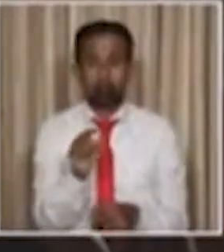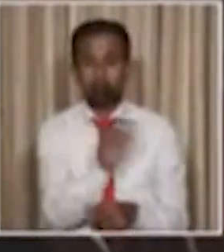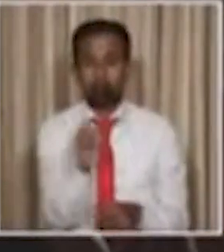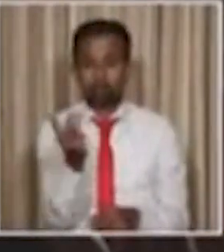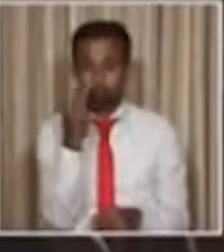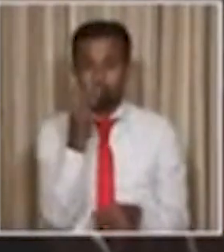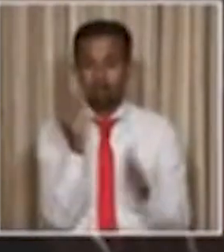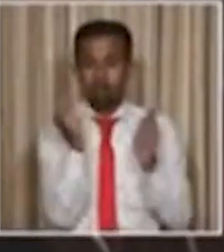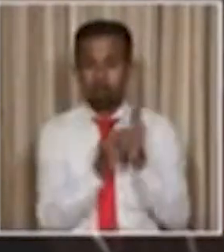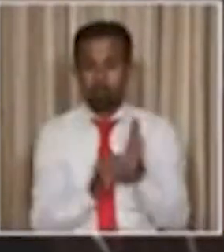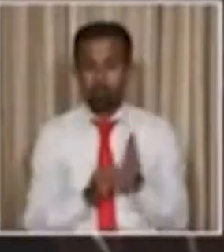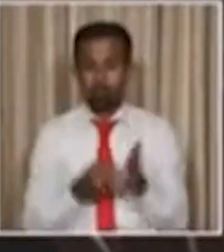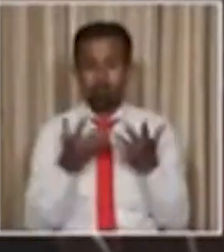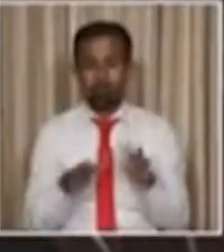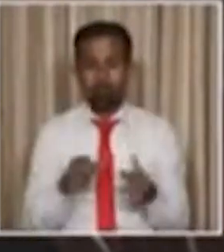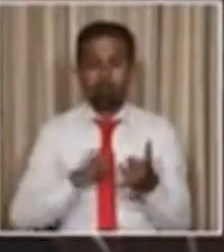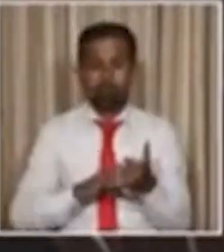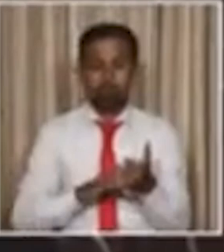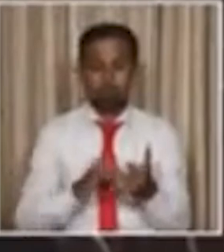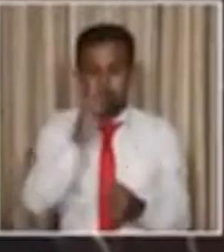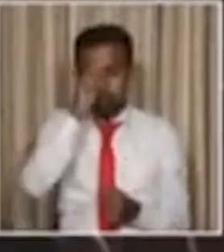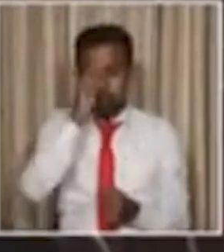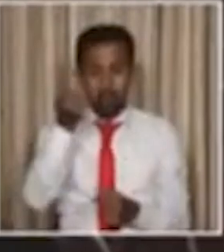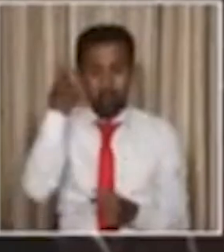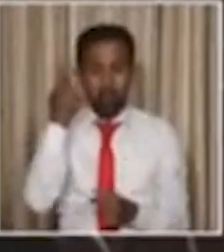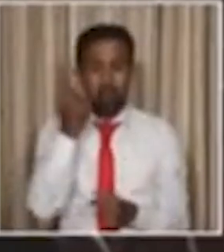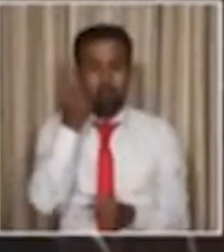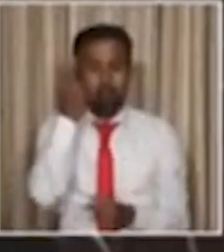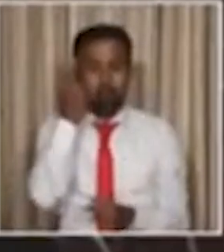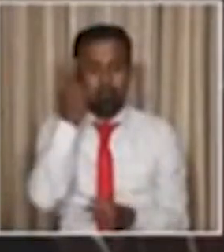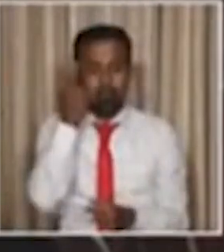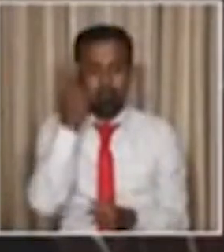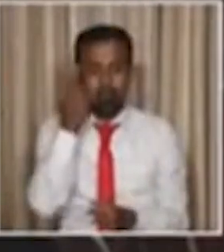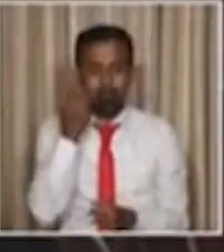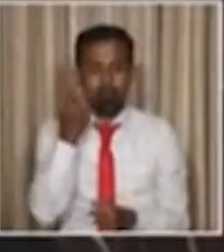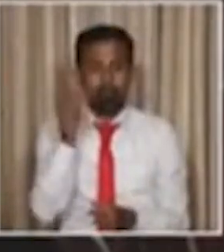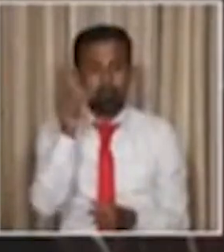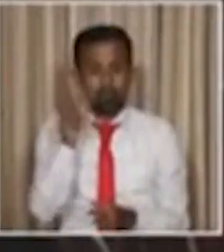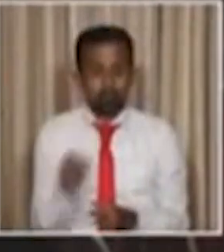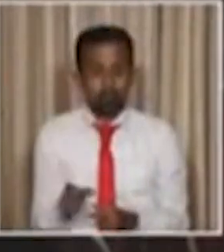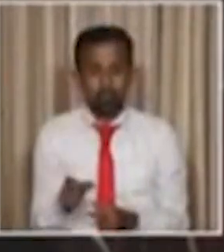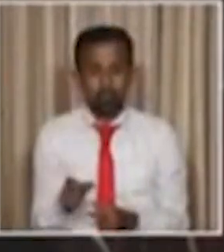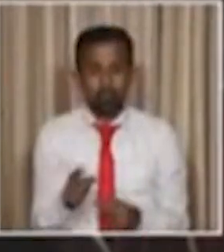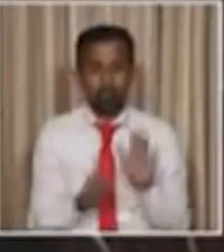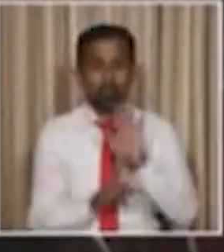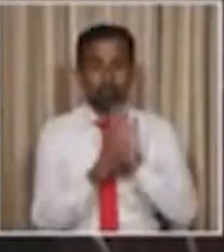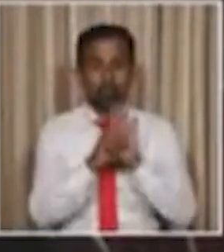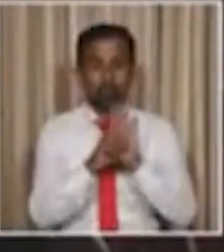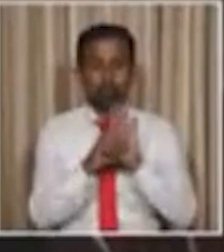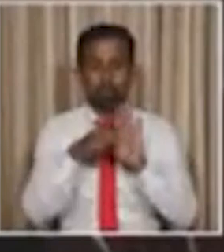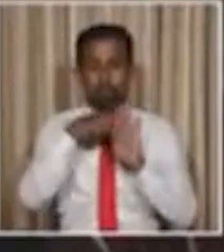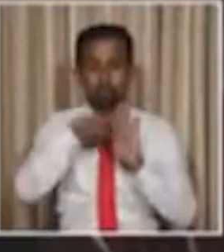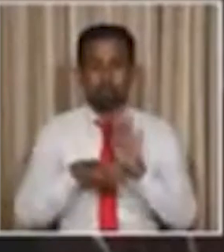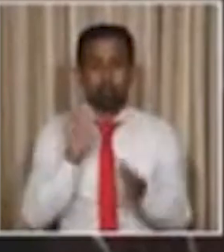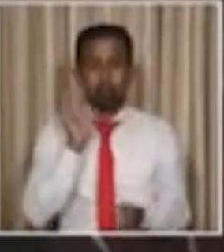තුනේම සඳහන් වෙනවා සුමන්දිරන් මන්ත්‍රීතුමාගේ එදාගත්තු ස්ථාවරයන් නැත්තම් එතුමලා උතුර දකුණ